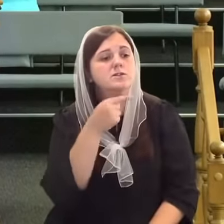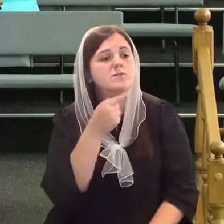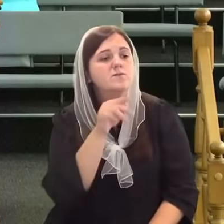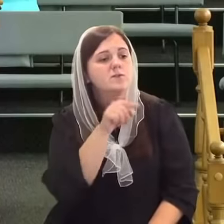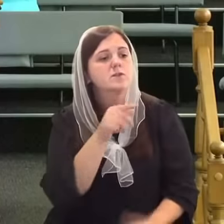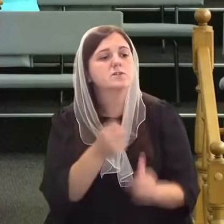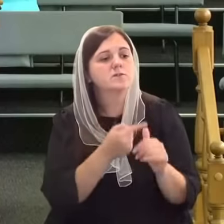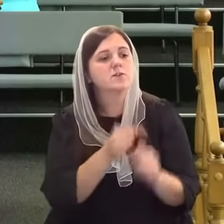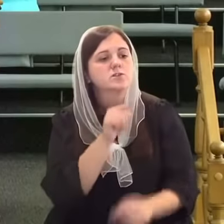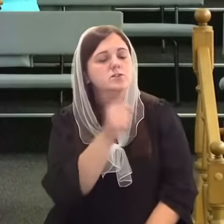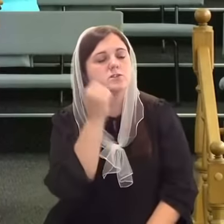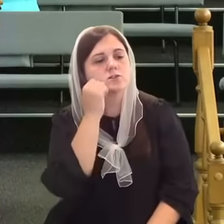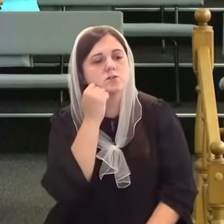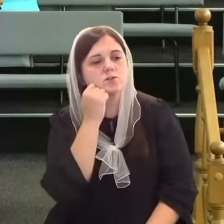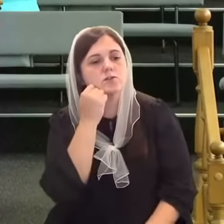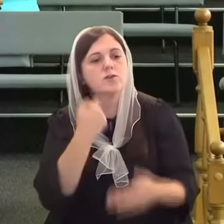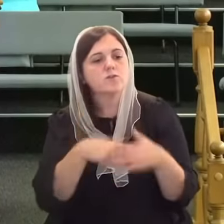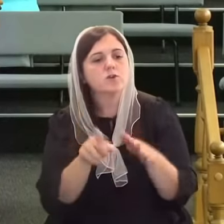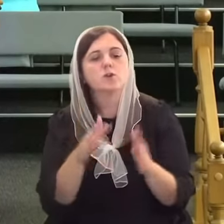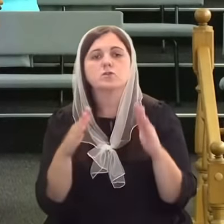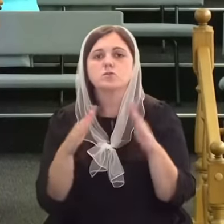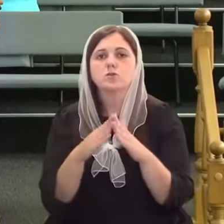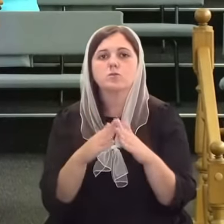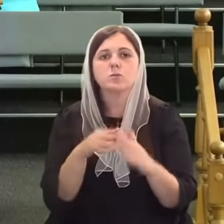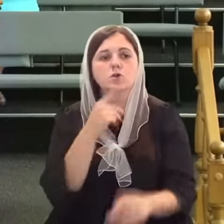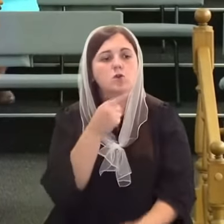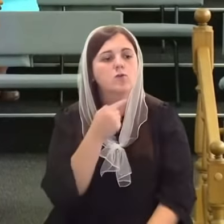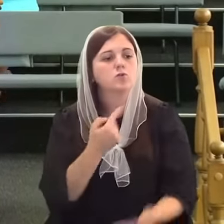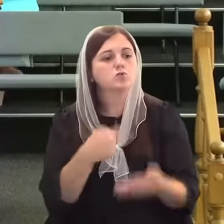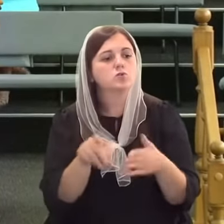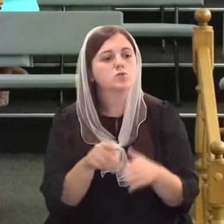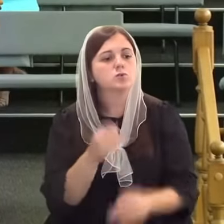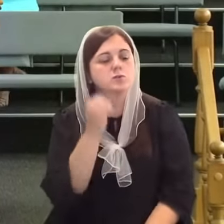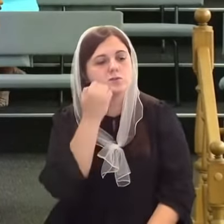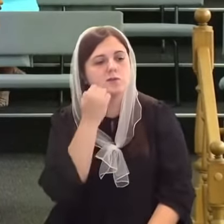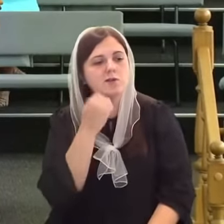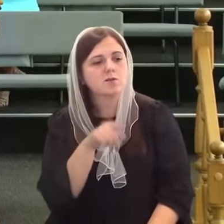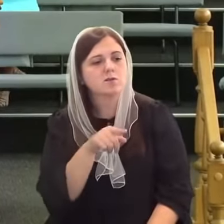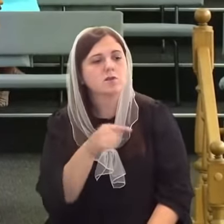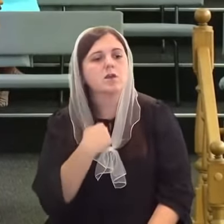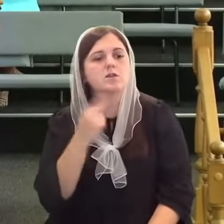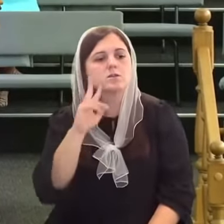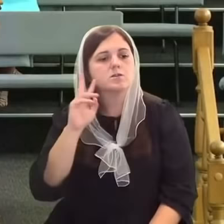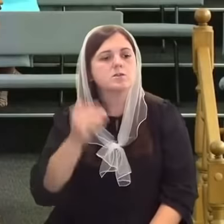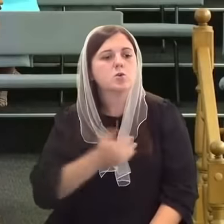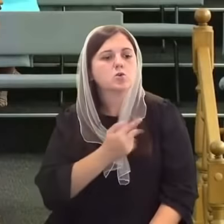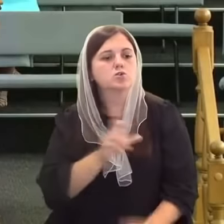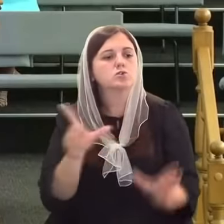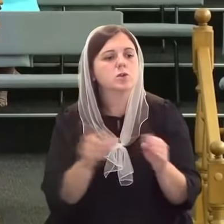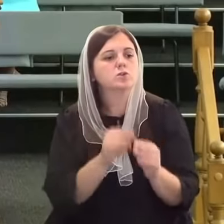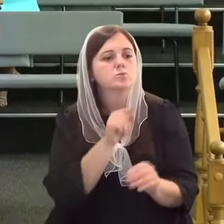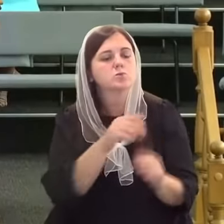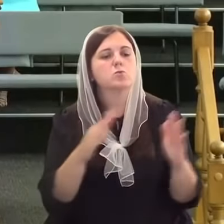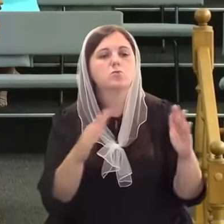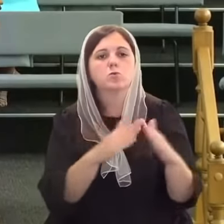старухой и выгоняешь ее слизному, и говоришь: уйди отсюда, старая, я не хочу с тобой жить в одном